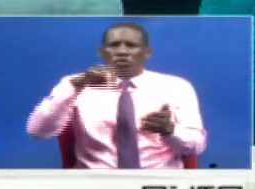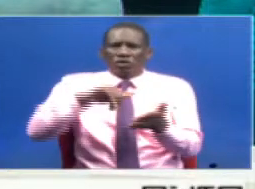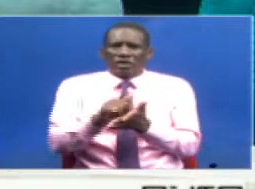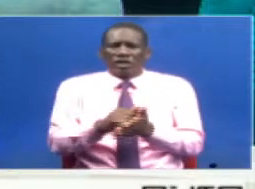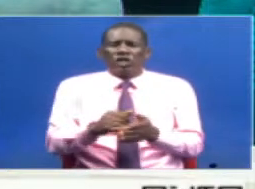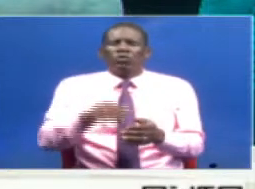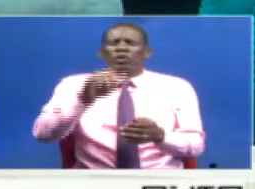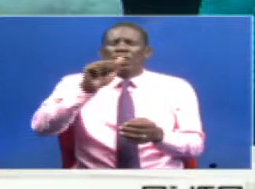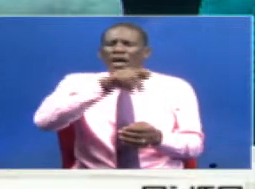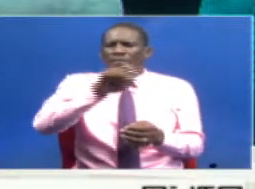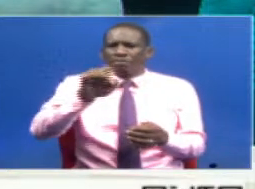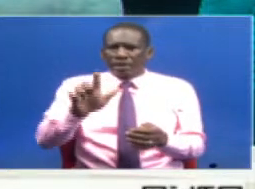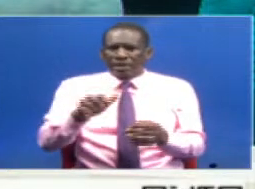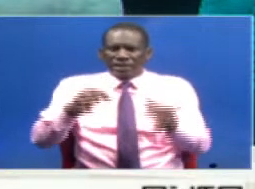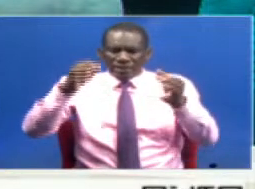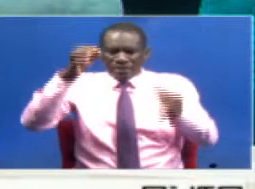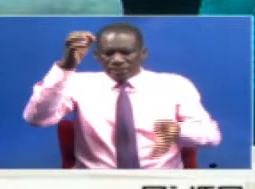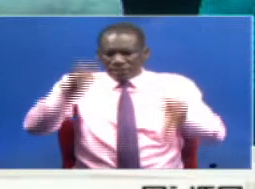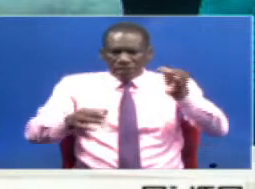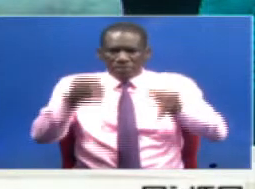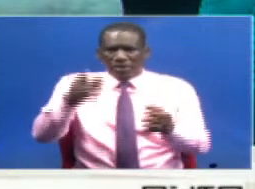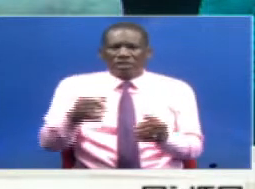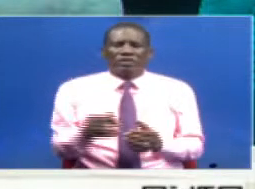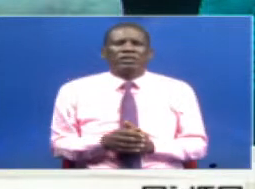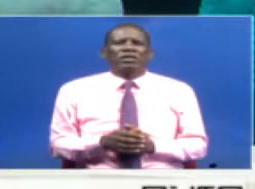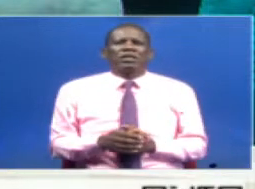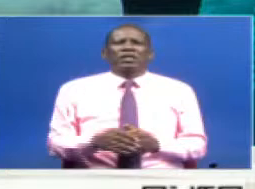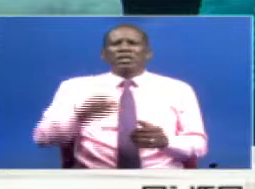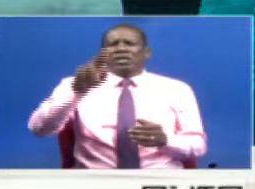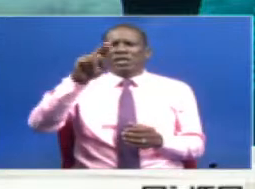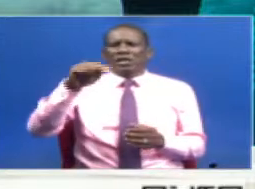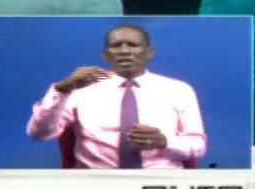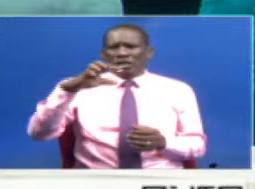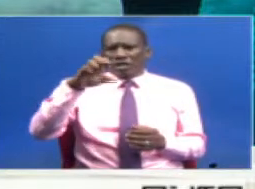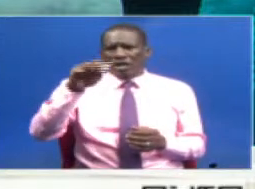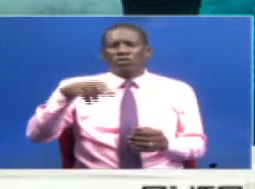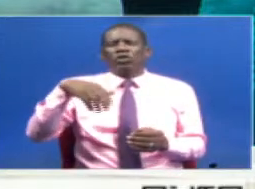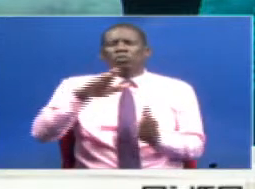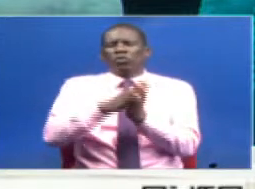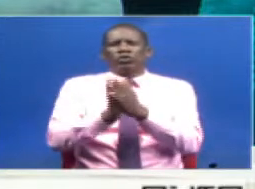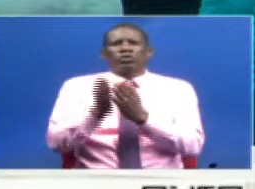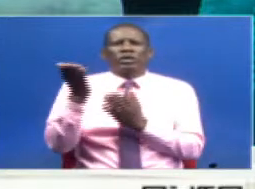itakata rufaa uamuzi huo wa jaji. Ngina Kirori ana mengi zaidi.